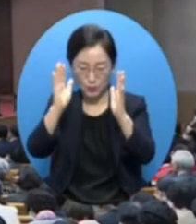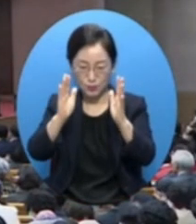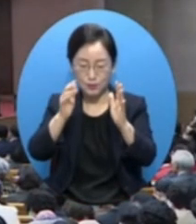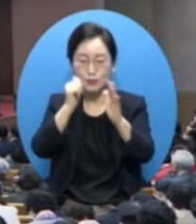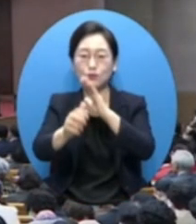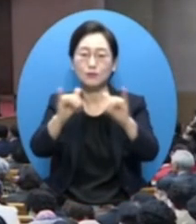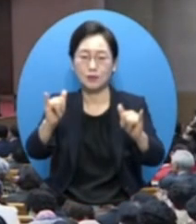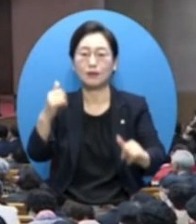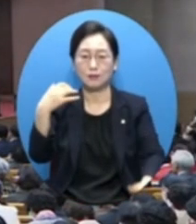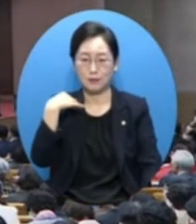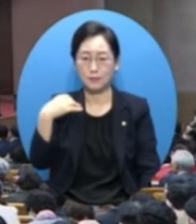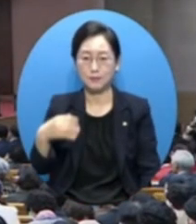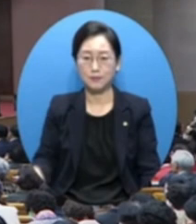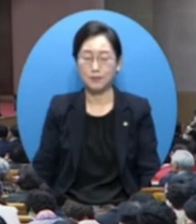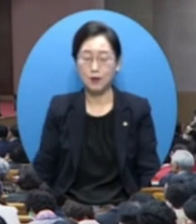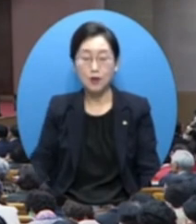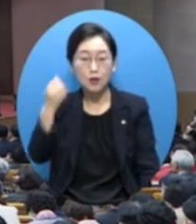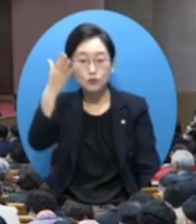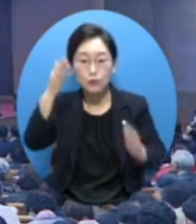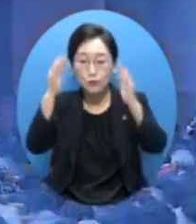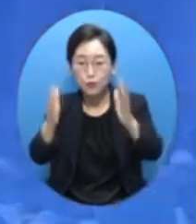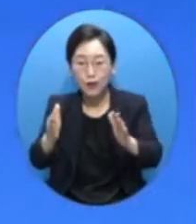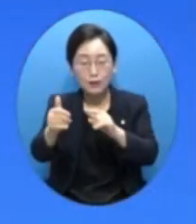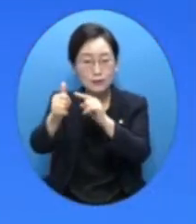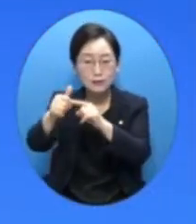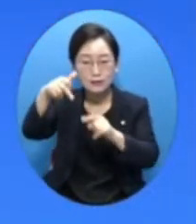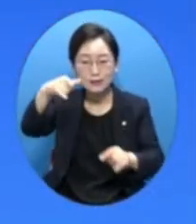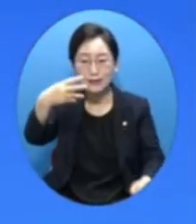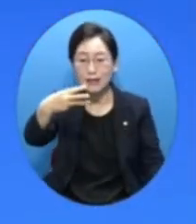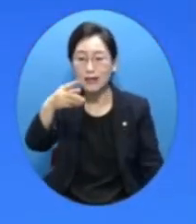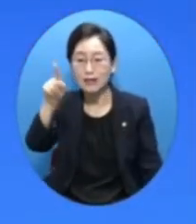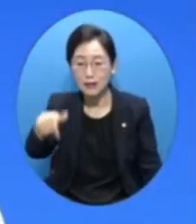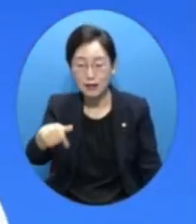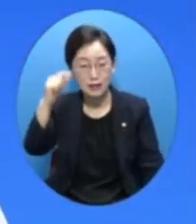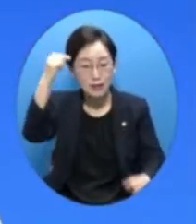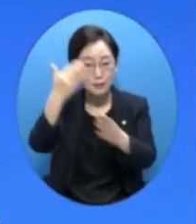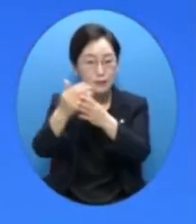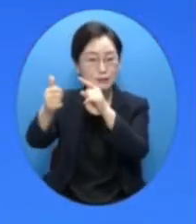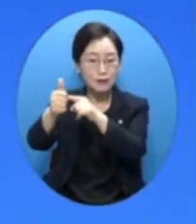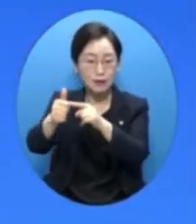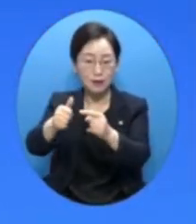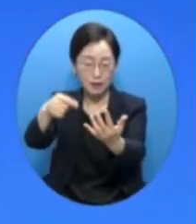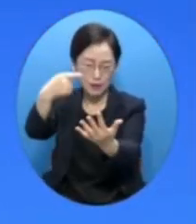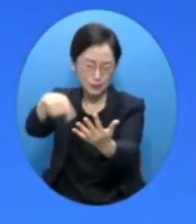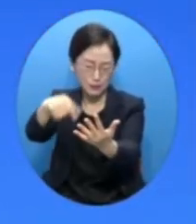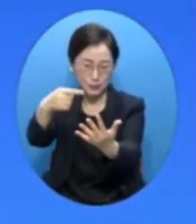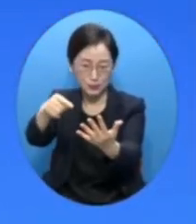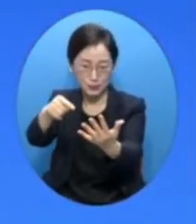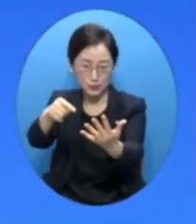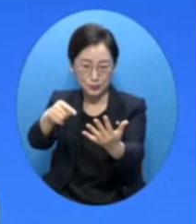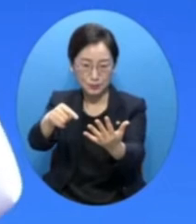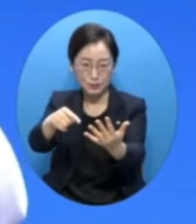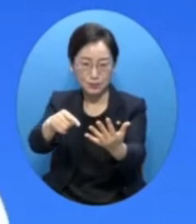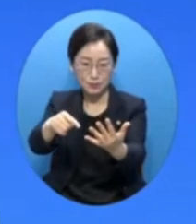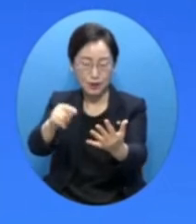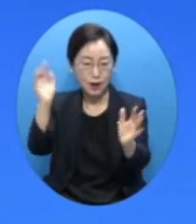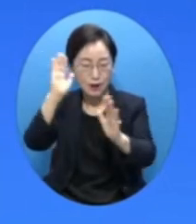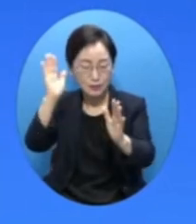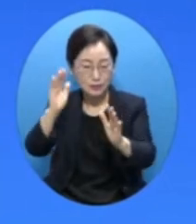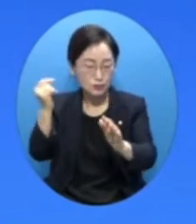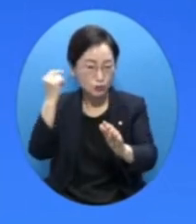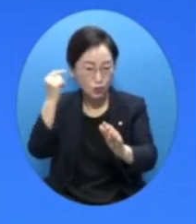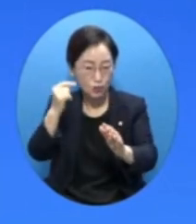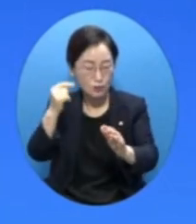역사를 바꾸는 분들이 바로 이 9개월 동안 이 클라크 박사가 지도한 이 농가대학에서 일어난 것입니다.